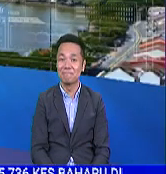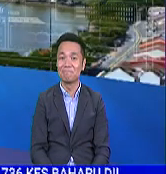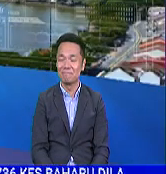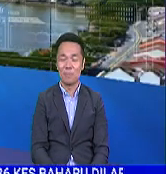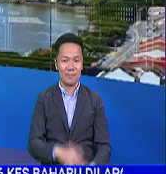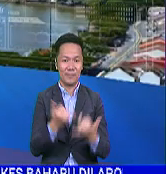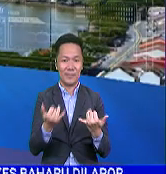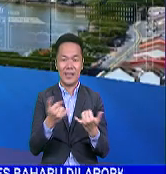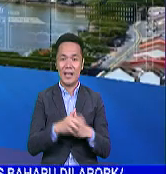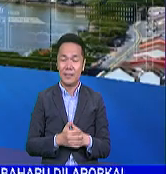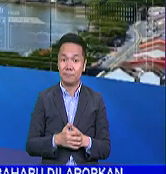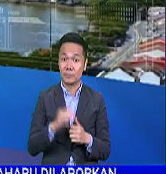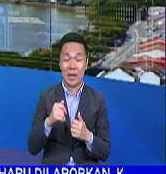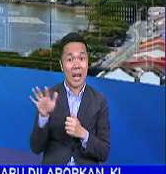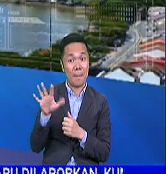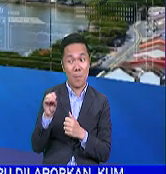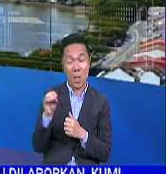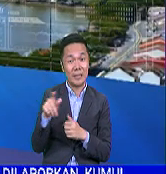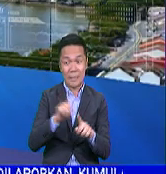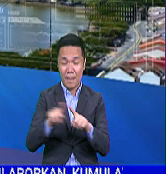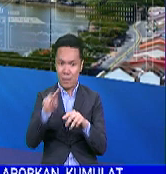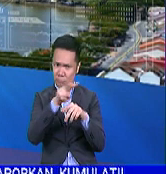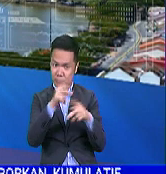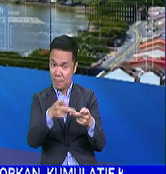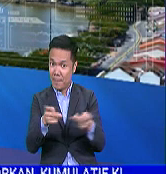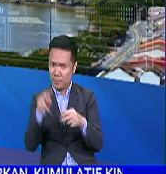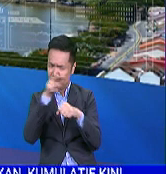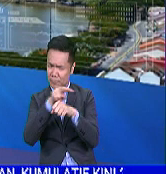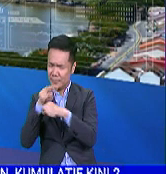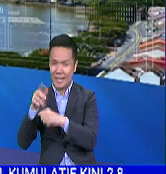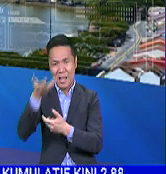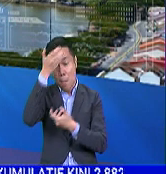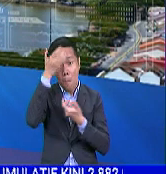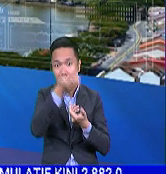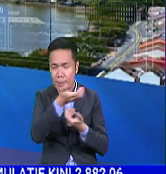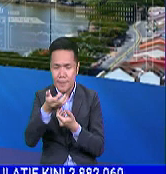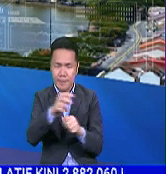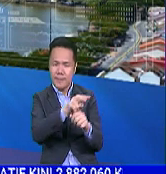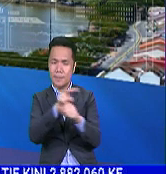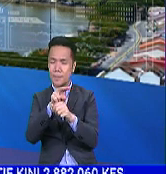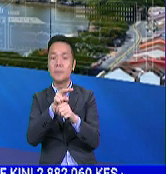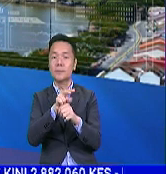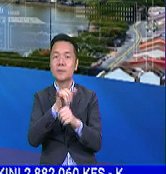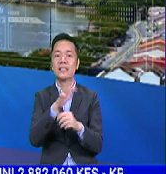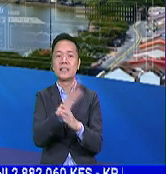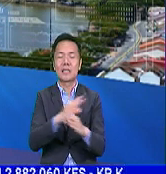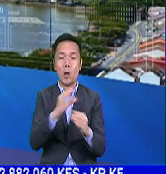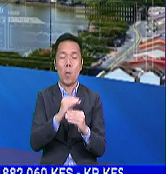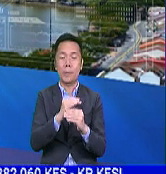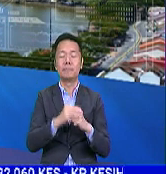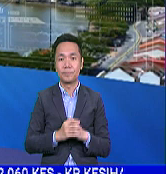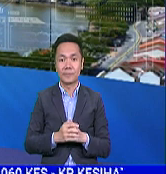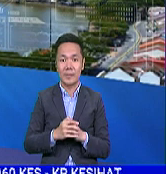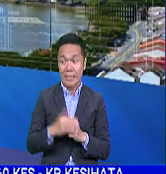Sebanyak 60 pemantauan kawasan telah dilaksanakan oleh Jabatan Bomba dan Penyelamat Malaysia JBPM Sarawak di seluruh